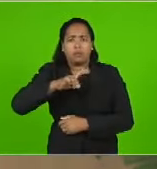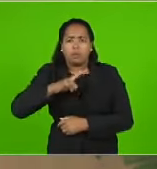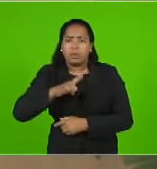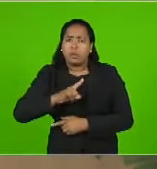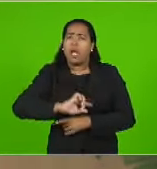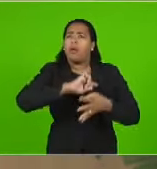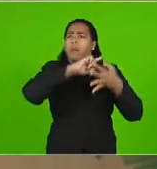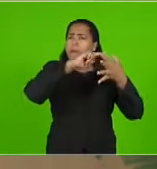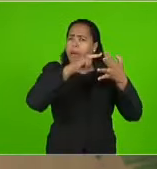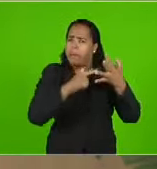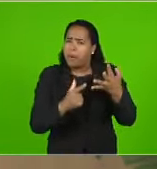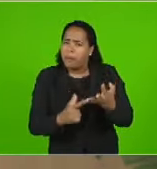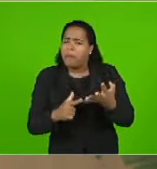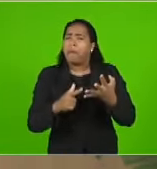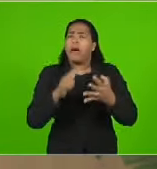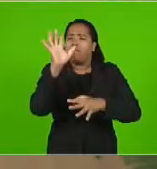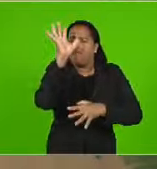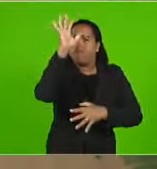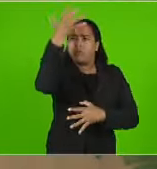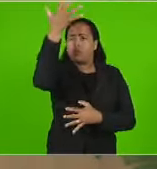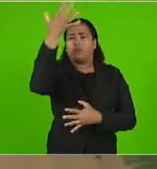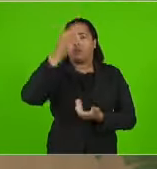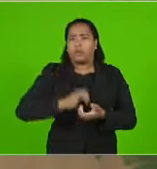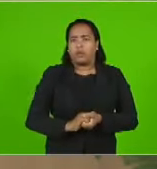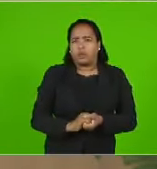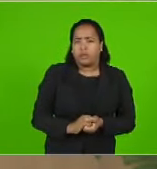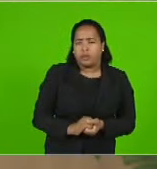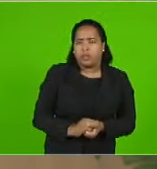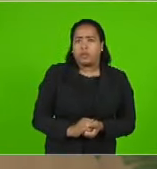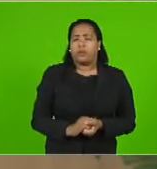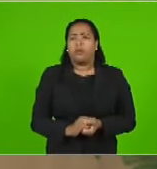замечание, что все те факты, все те происшествия,